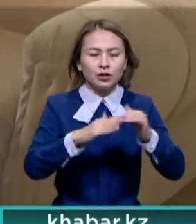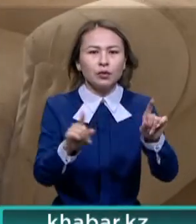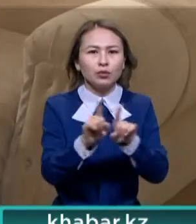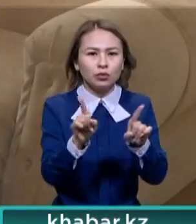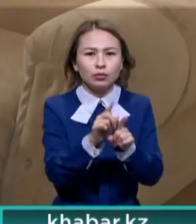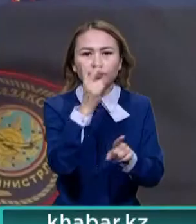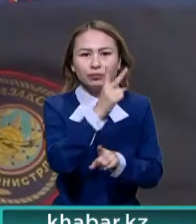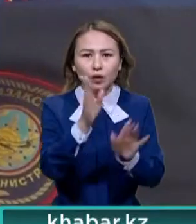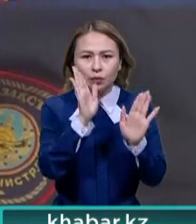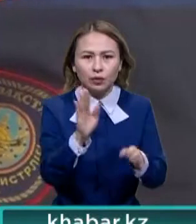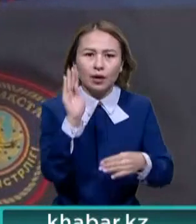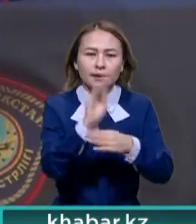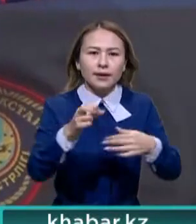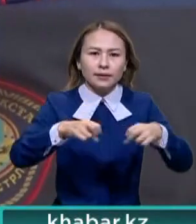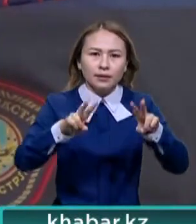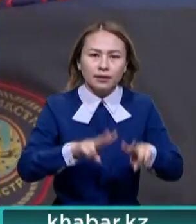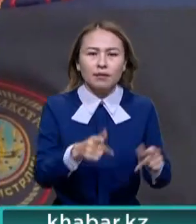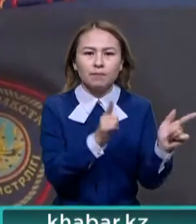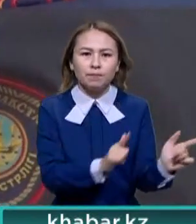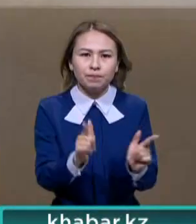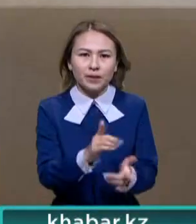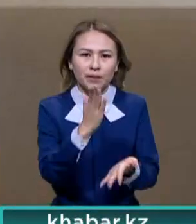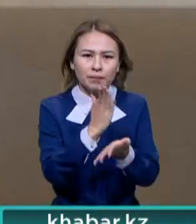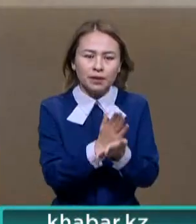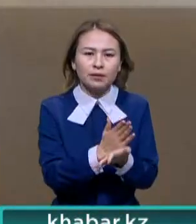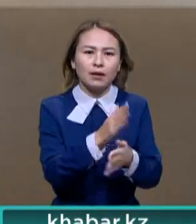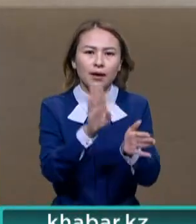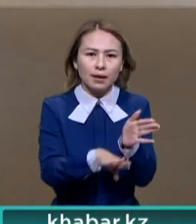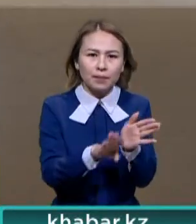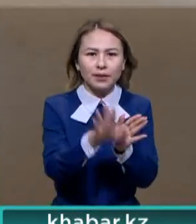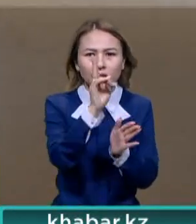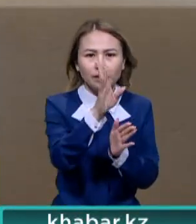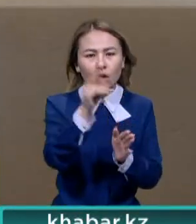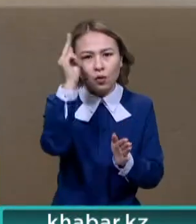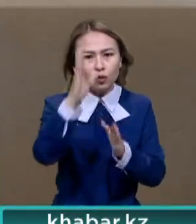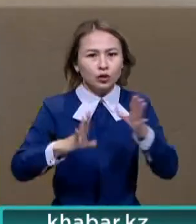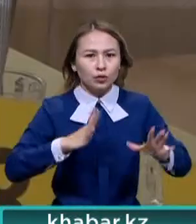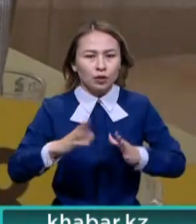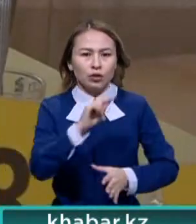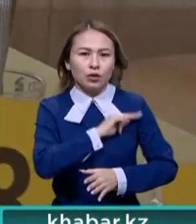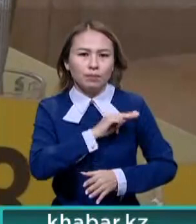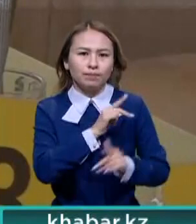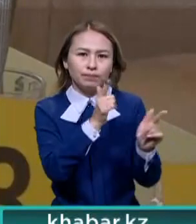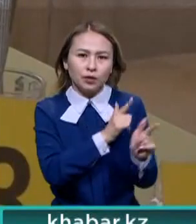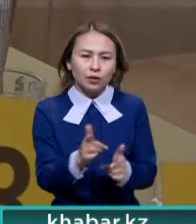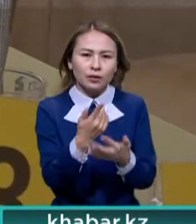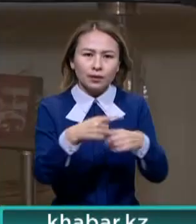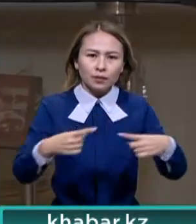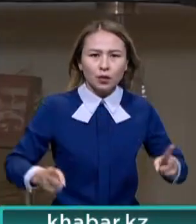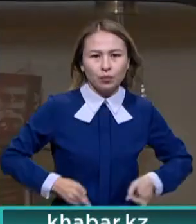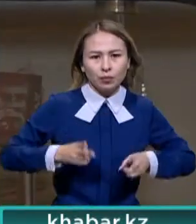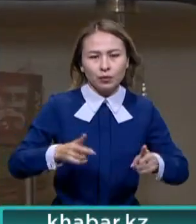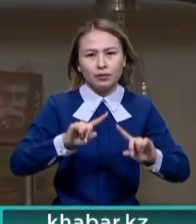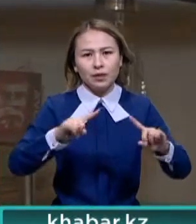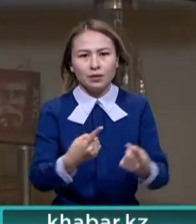де игеретін болады. Ол үшін арнайы алаңдар даярланған. Тәлімгерлер қарапайым пәтерді оқу жаттығу жұмыстары үшін дайындап, түрлі қылмыстың